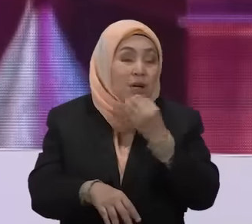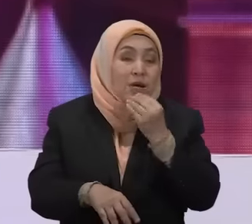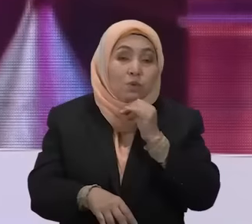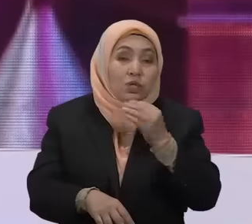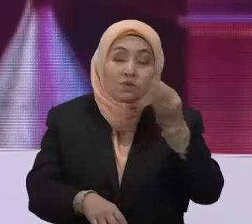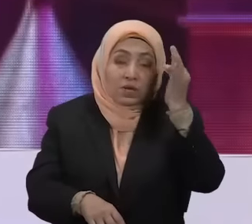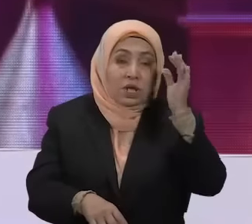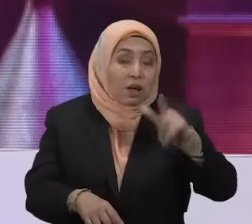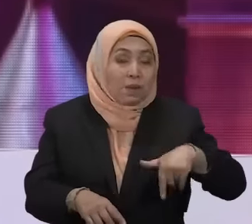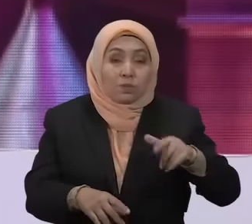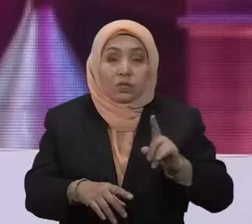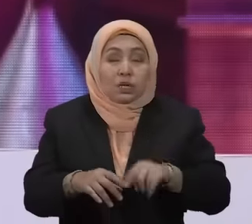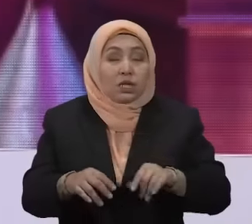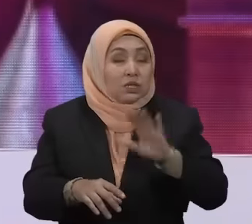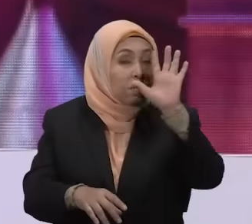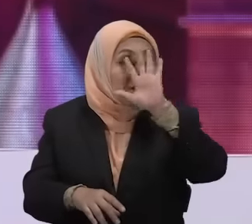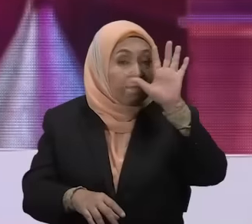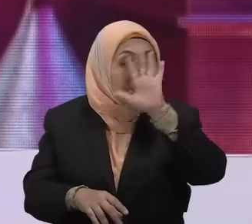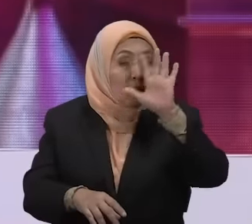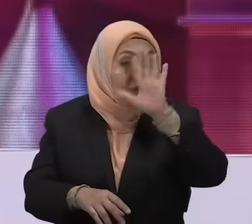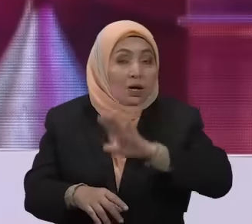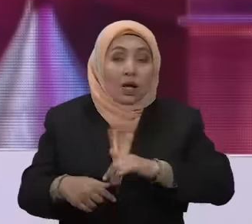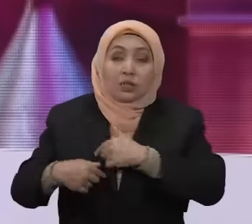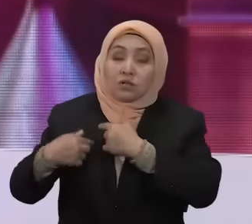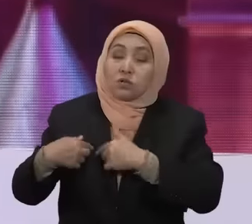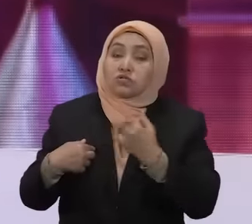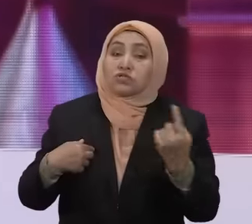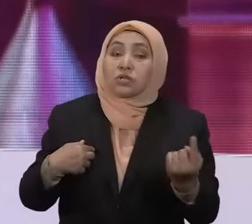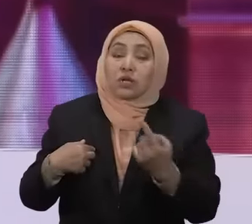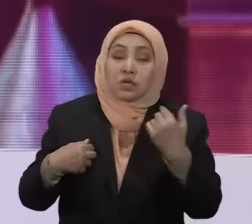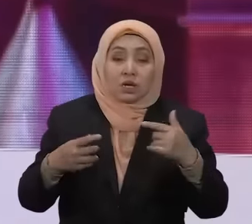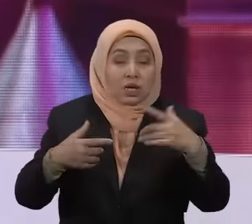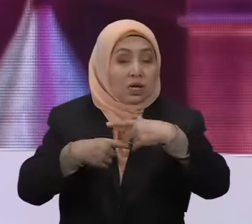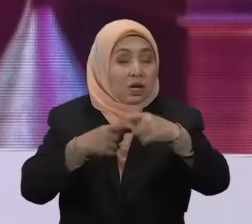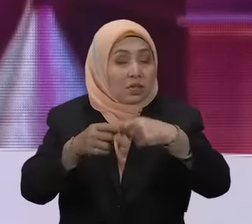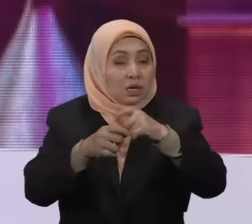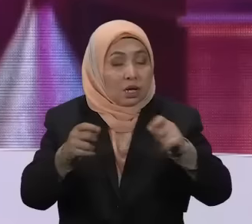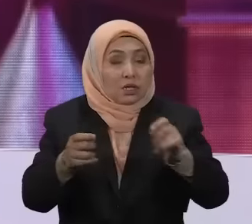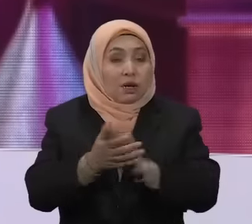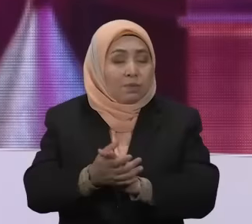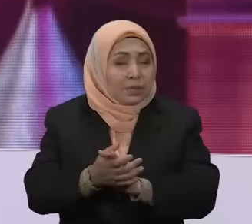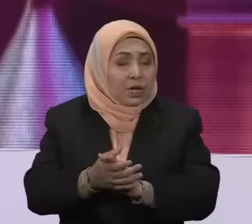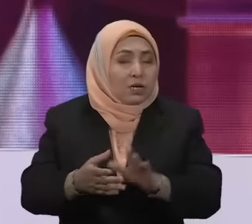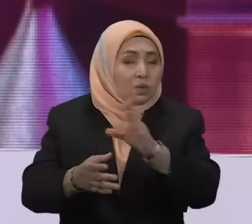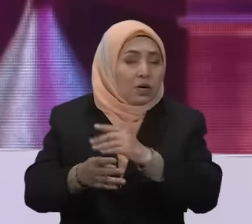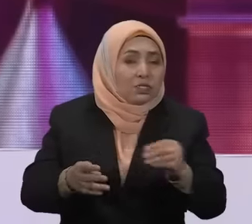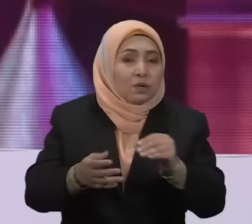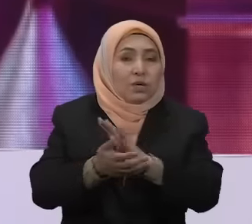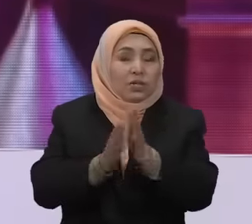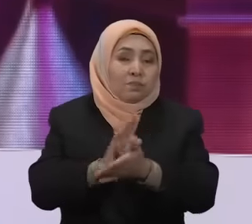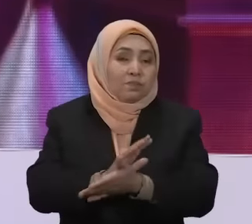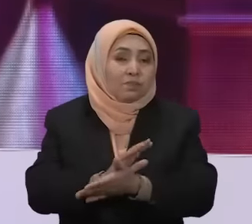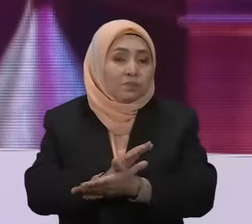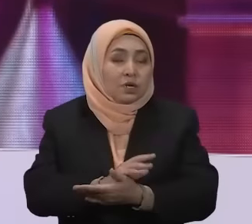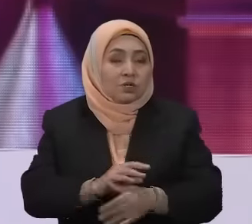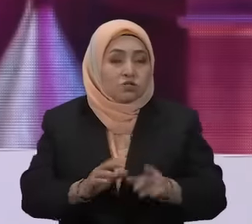nanti lambat ni tak boleh ni kan. Terbayang-bayang dan hati tu sedang terasa terikat dengan masjidillah ataupun masjid-masjid Allah Subhanahu